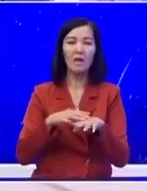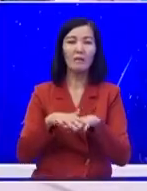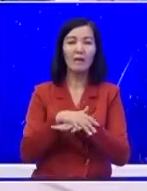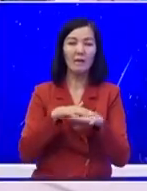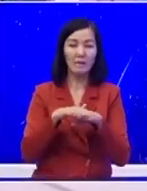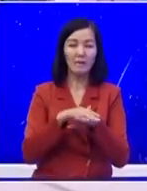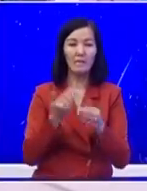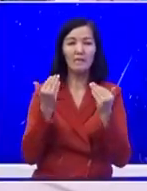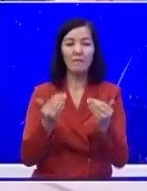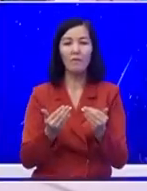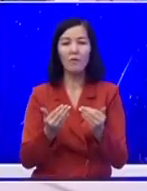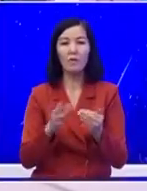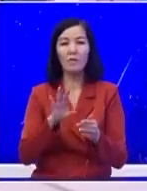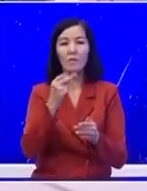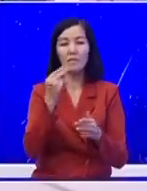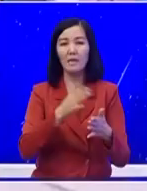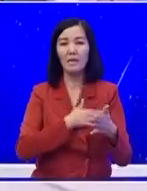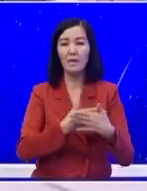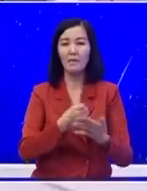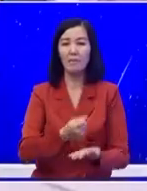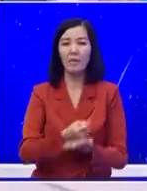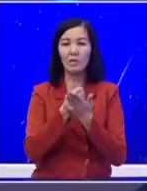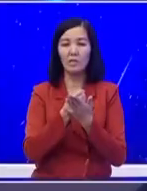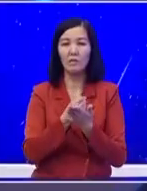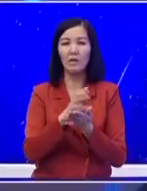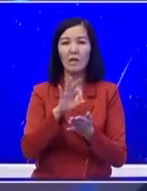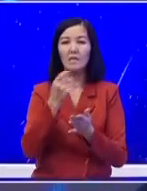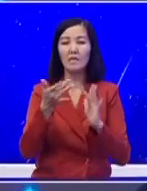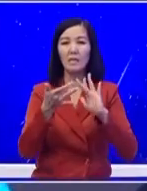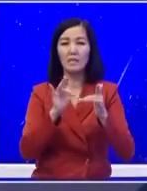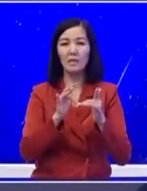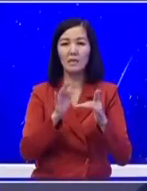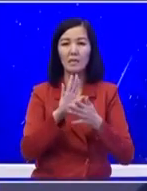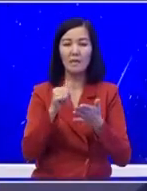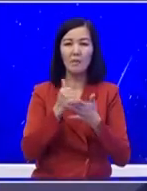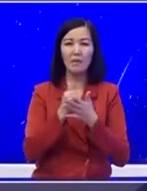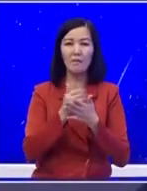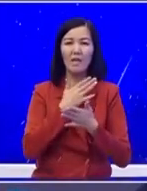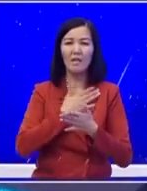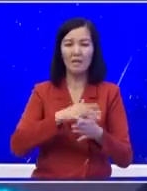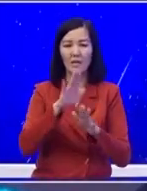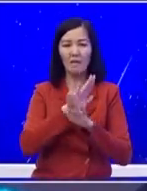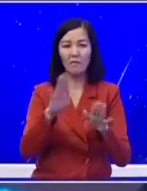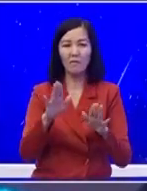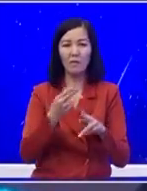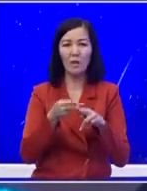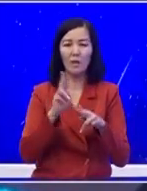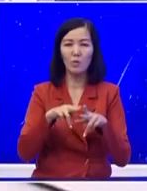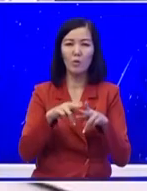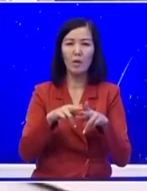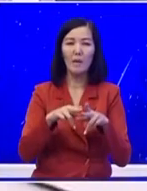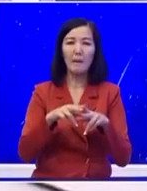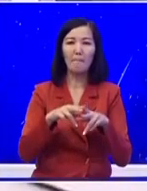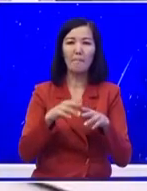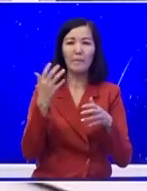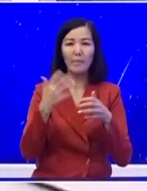наши граждане сейчас стали социально активными и поддерживали нас в социальных сетях. Самое главное, они выражают недовольство тем людям, которые перепродают эти